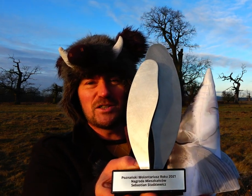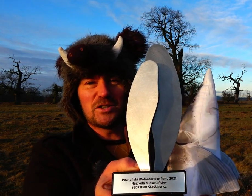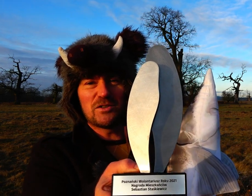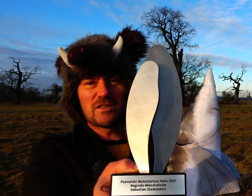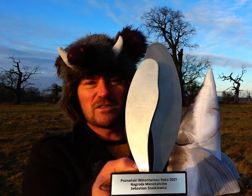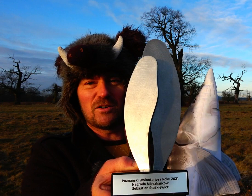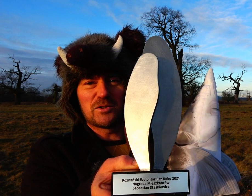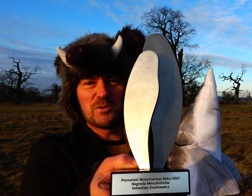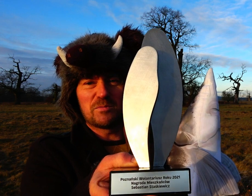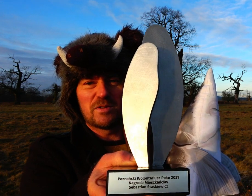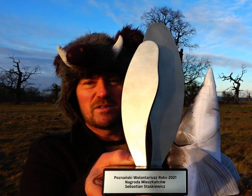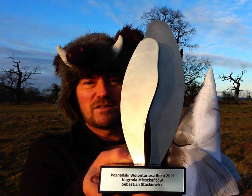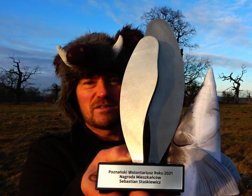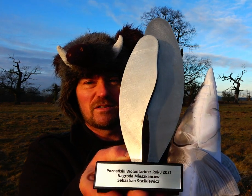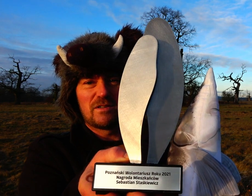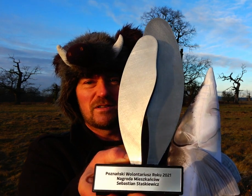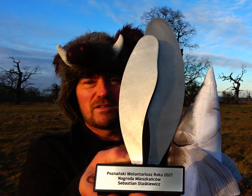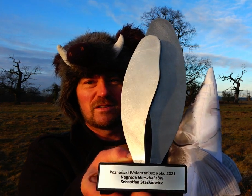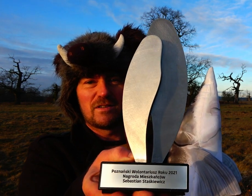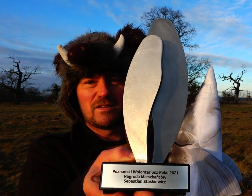Ponad 1000 osób